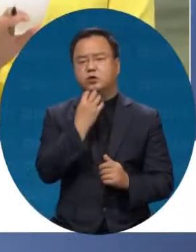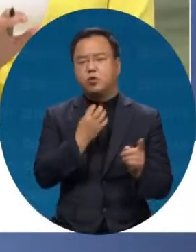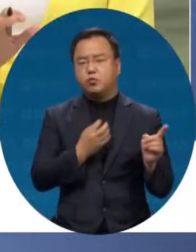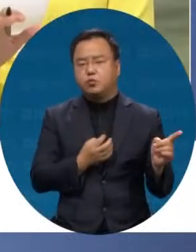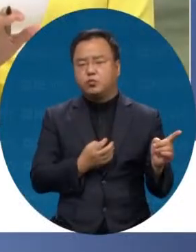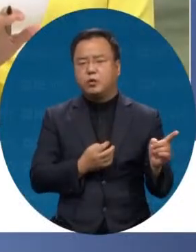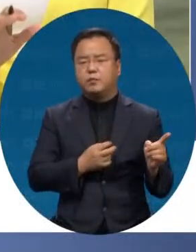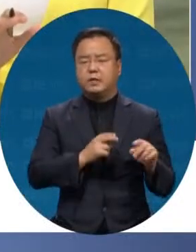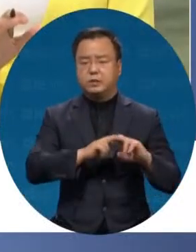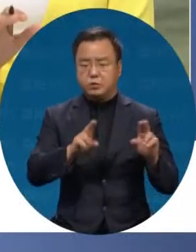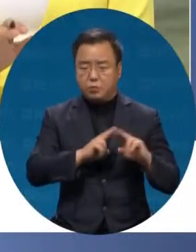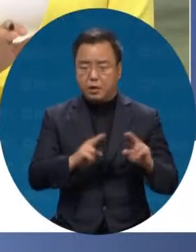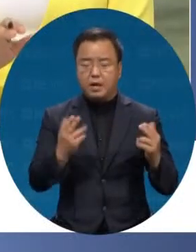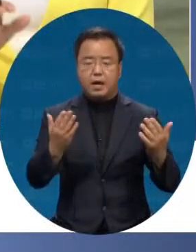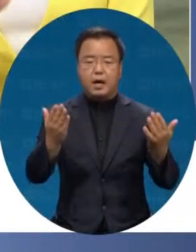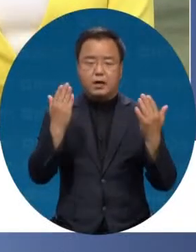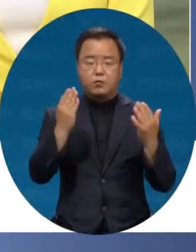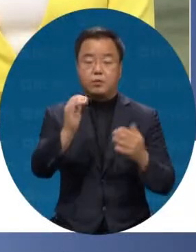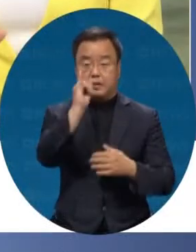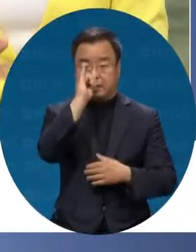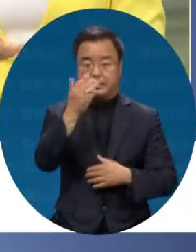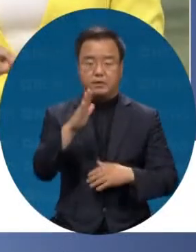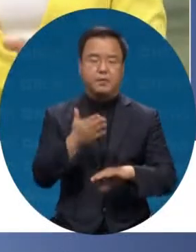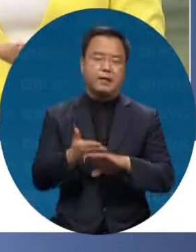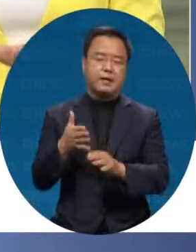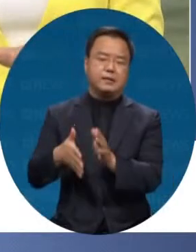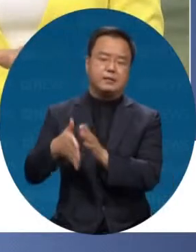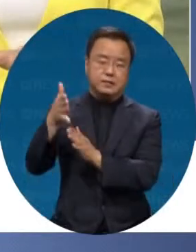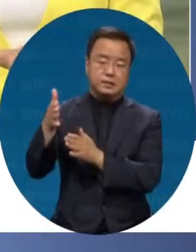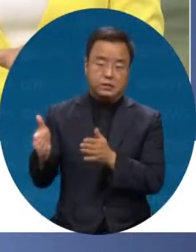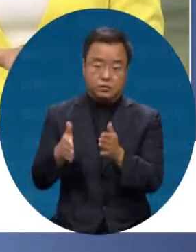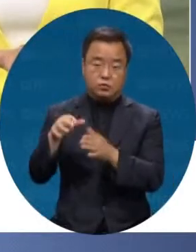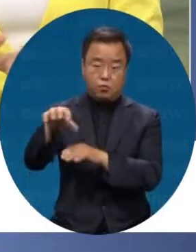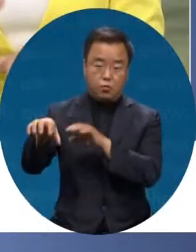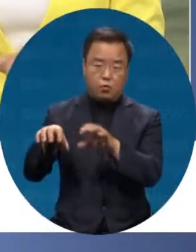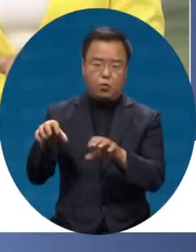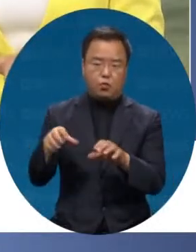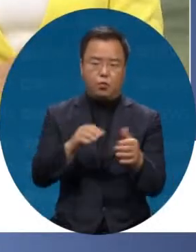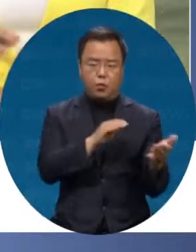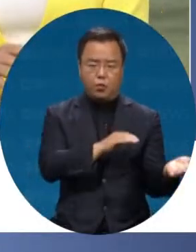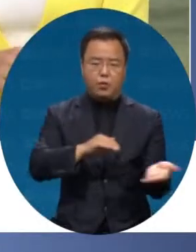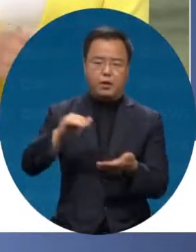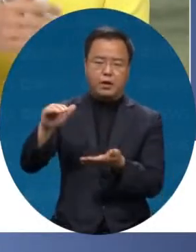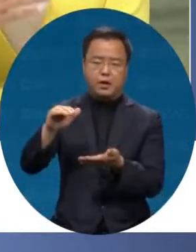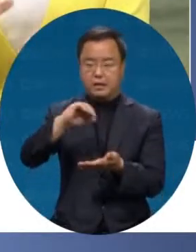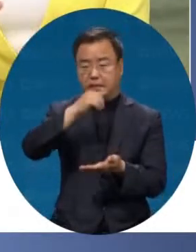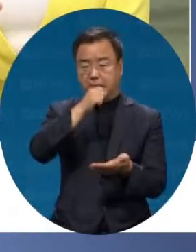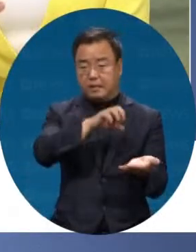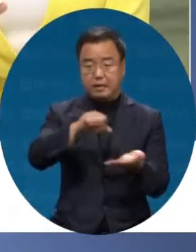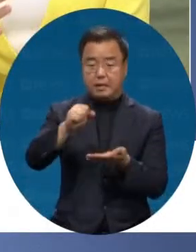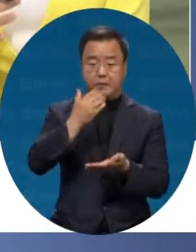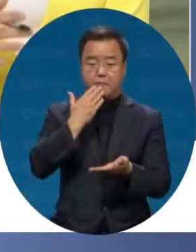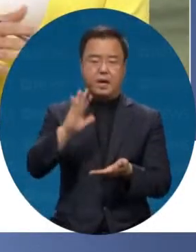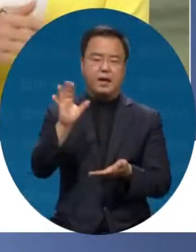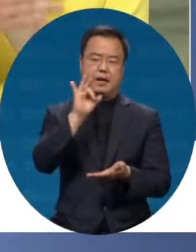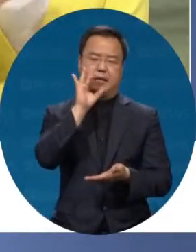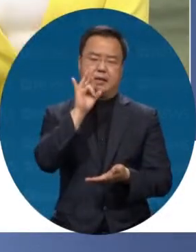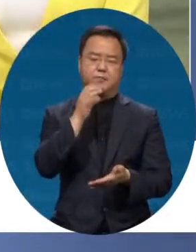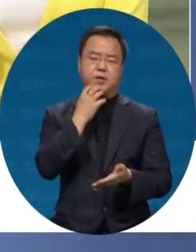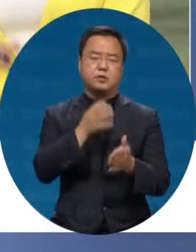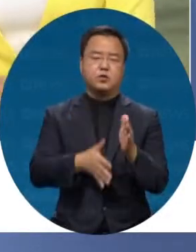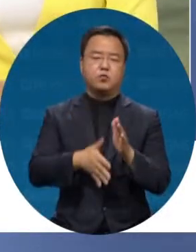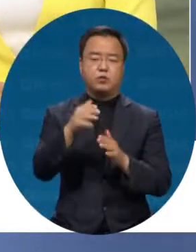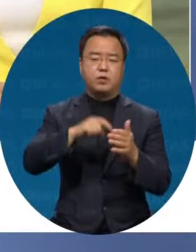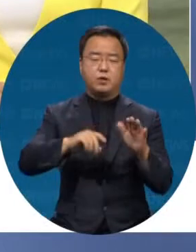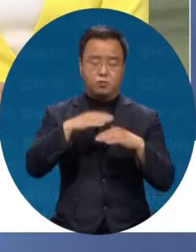철회가 된 학교들이 있지만 그 예산이 타 시도로 타 시도의 바람처럼 다시 돌아갈 수 있는 건 아니고요 서울 내에서도 놓아 된 모든